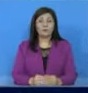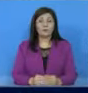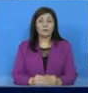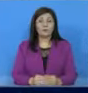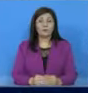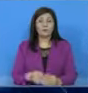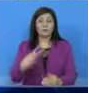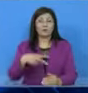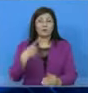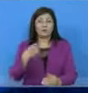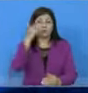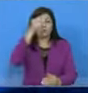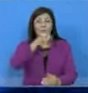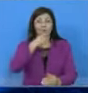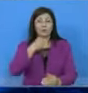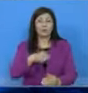2021 год